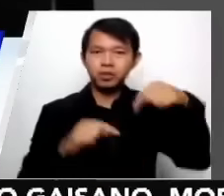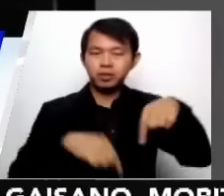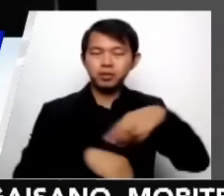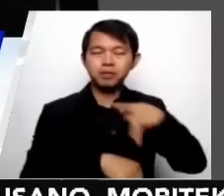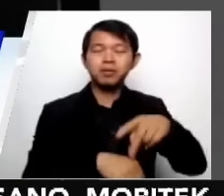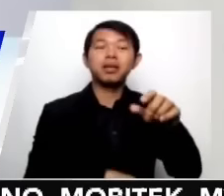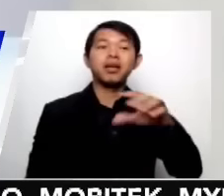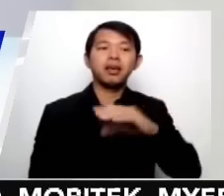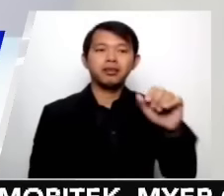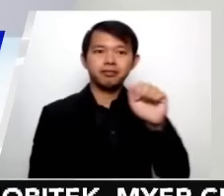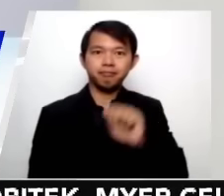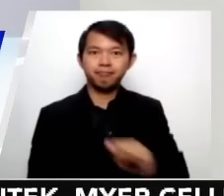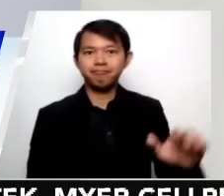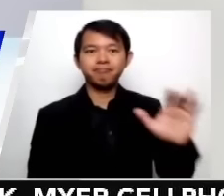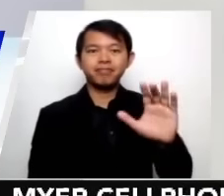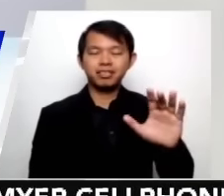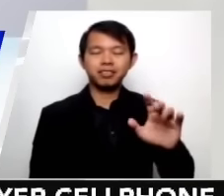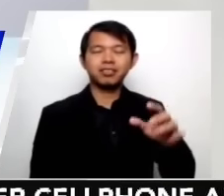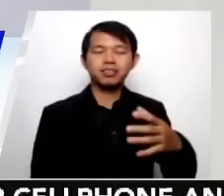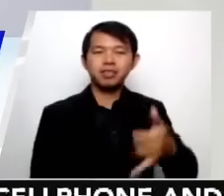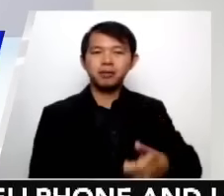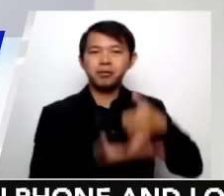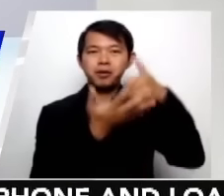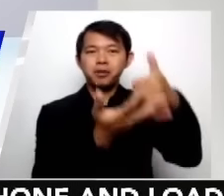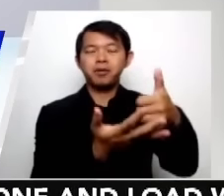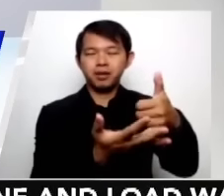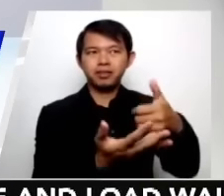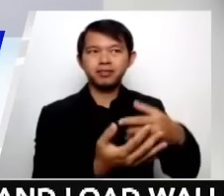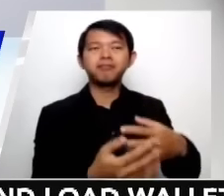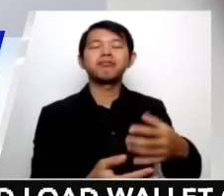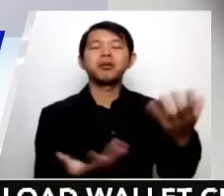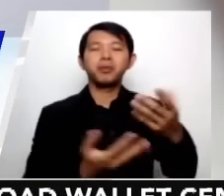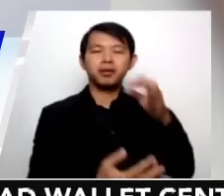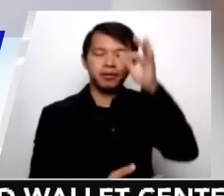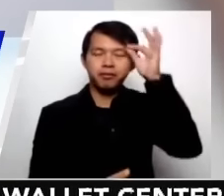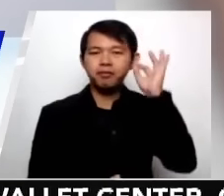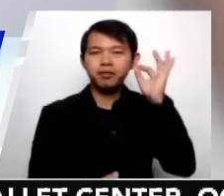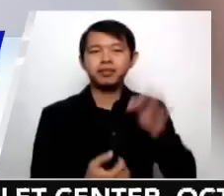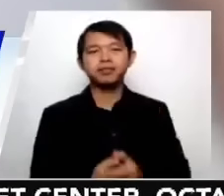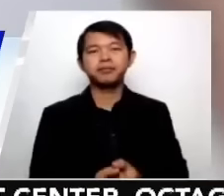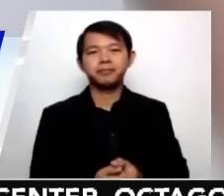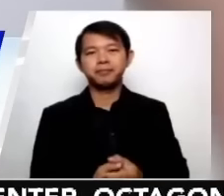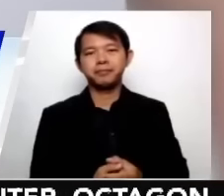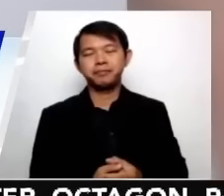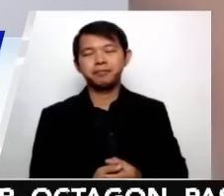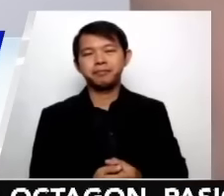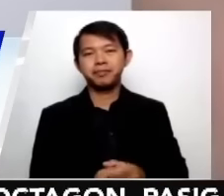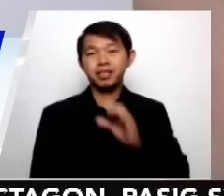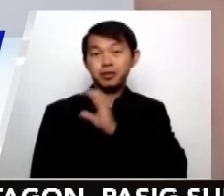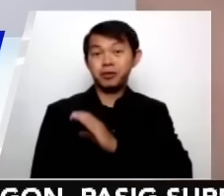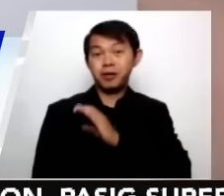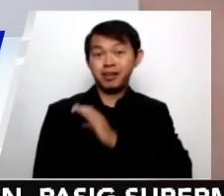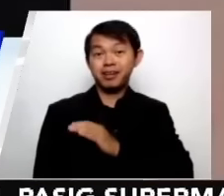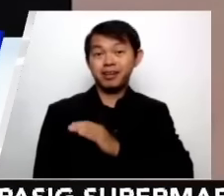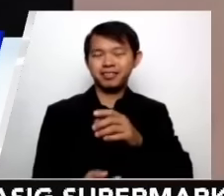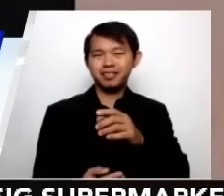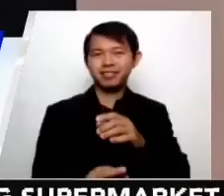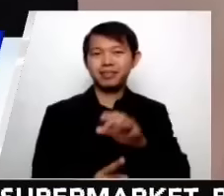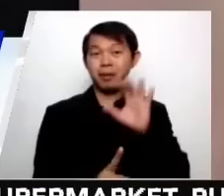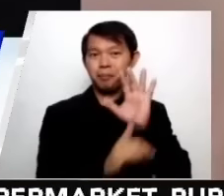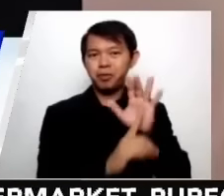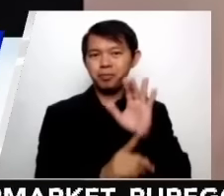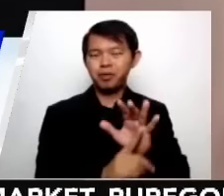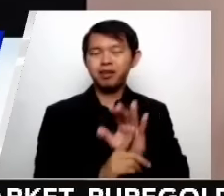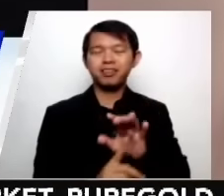Actress sa Cannes Film Festival sa France. Ilan naman sa mga tumatak na karakter ng binansagang Queen of Underacting